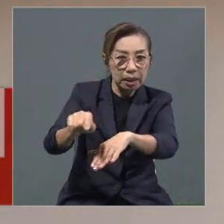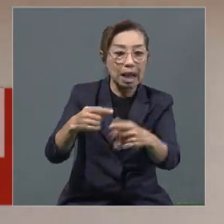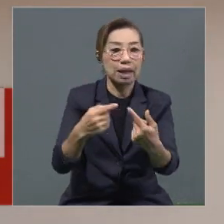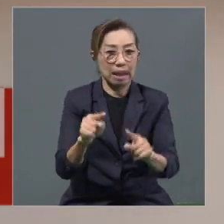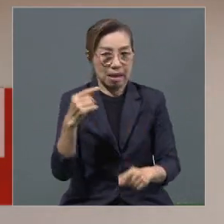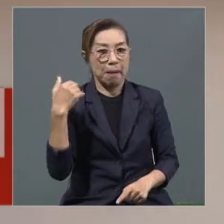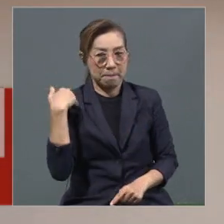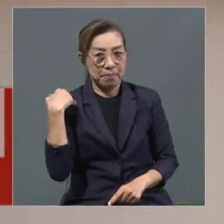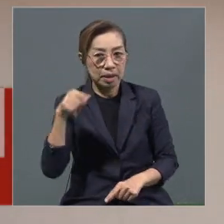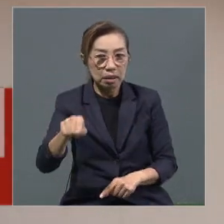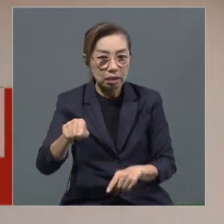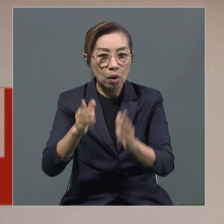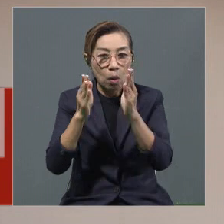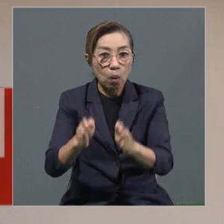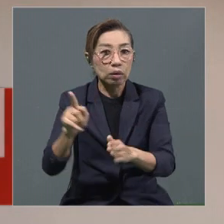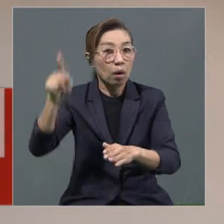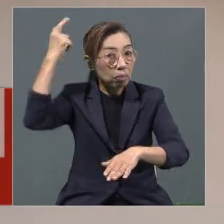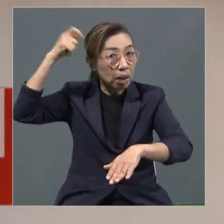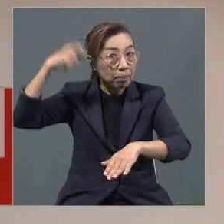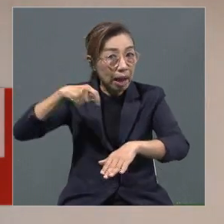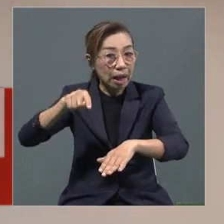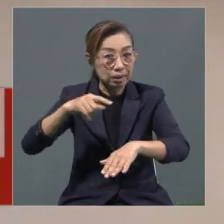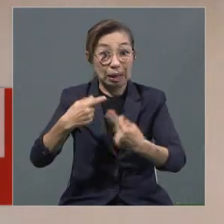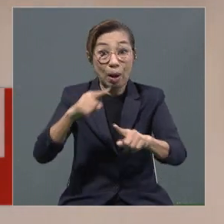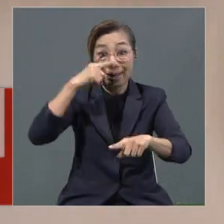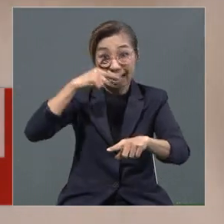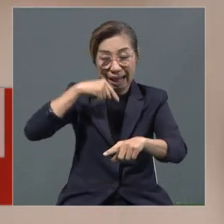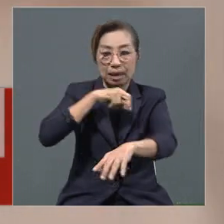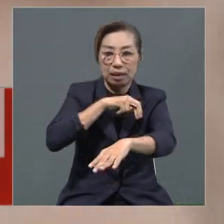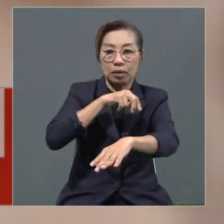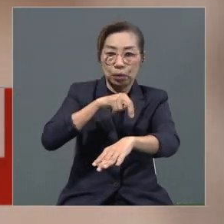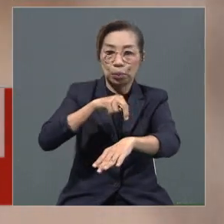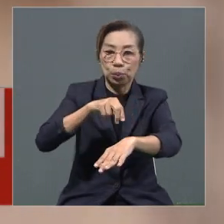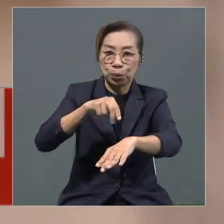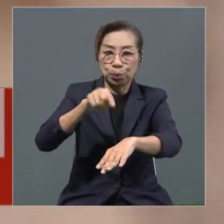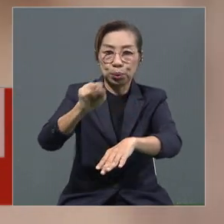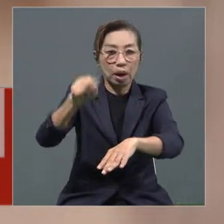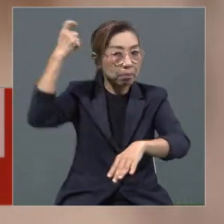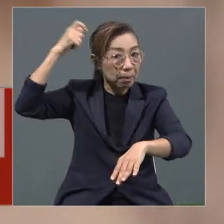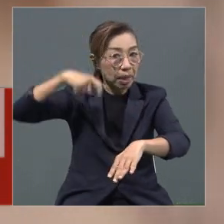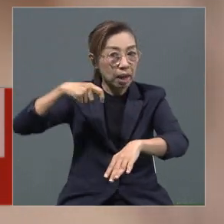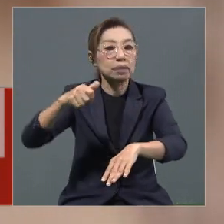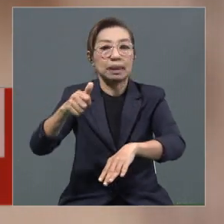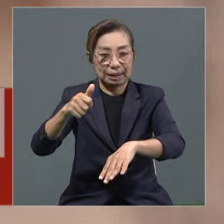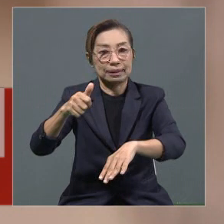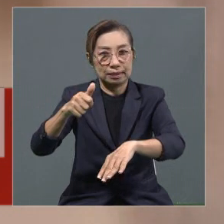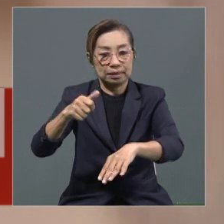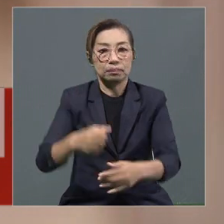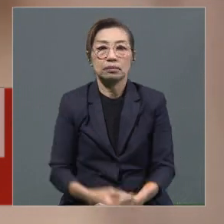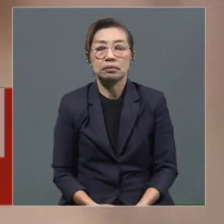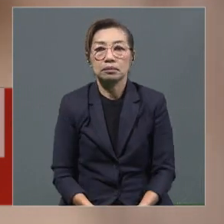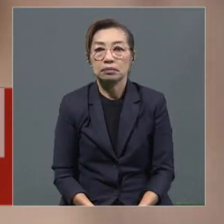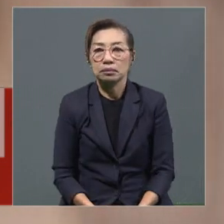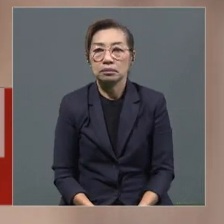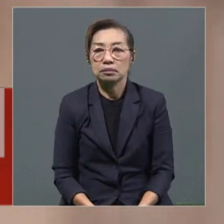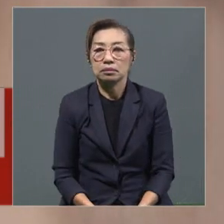คนนะครับเดินข้ามจากฝั่งไทยนะครับเพื่อที่จะข้ามไปฝั่งเมียวดีนะครับค่อนข้